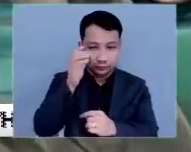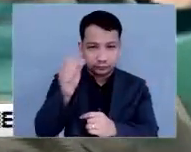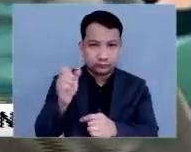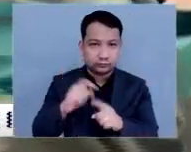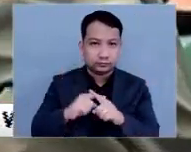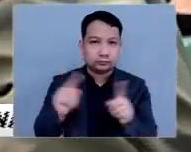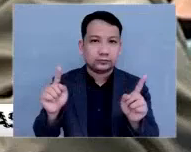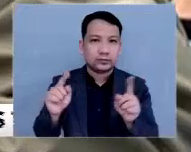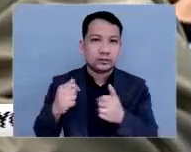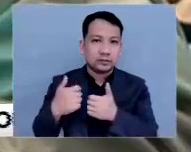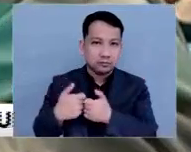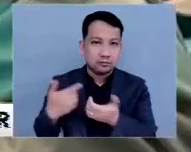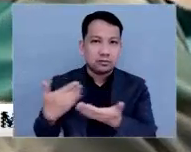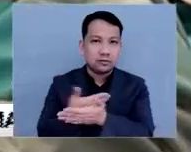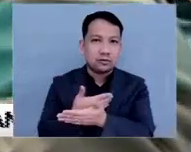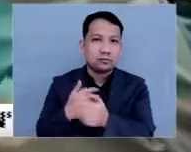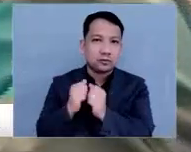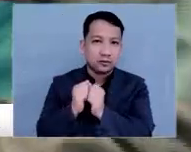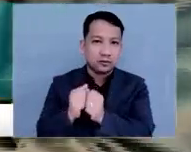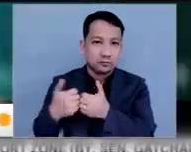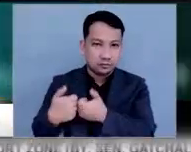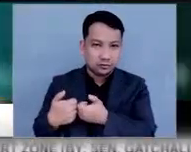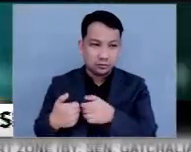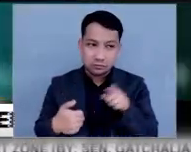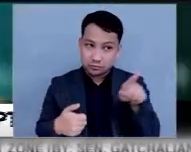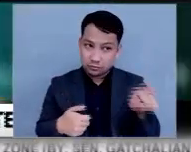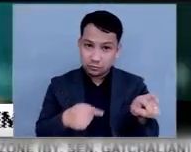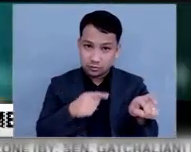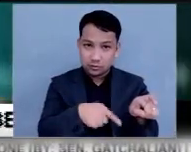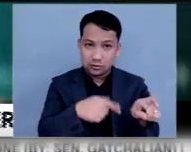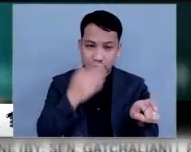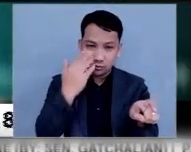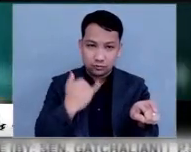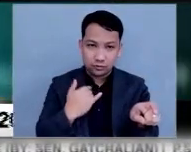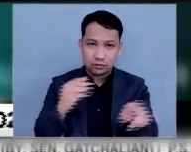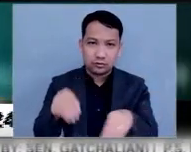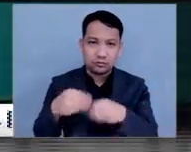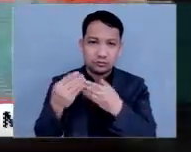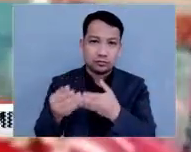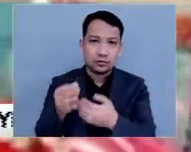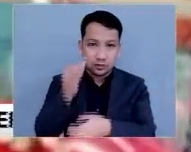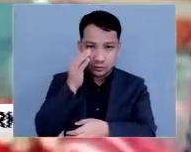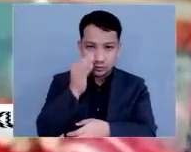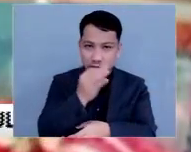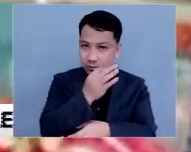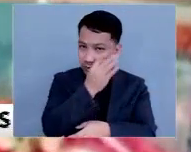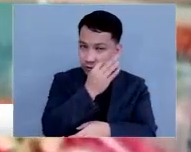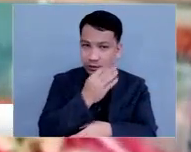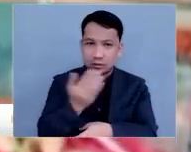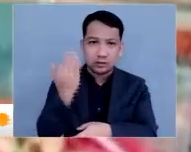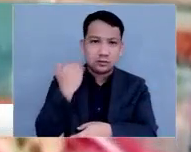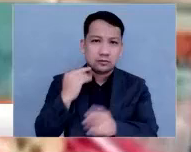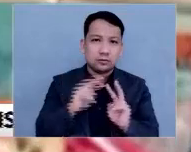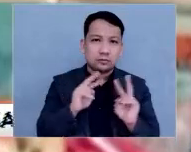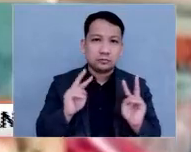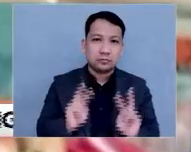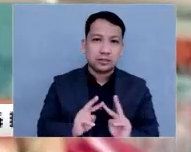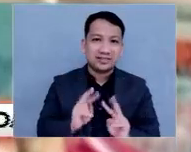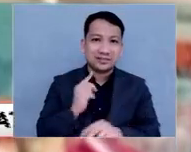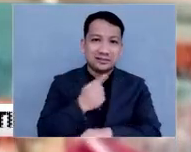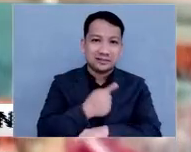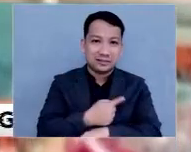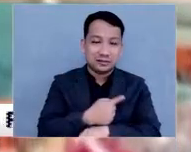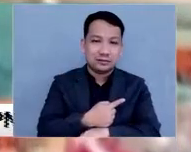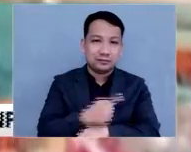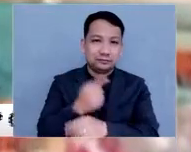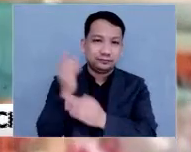siyang kinakasama ngayon pero tanong ng mga senador Bakit daw binigyan ni kalay ng bulaklak si Alice nung Valentine's Day Nagdala